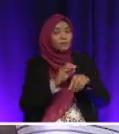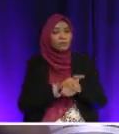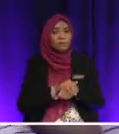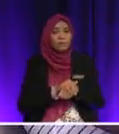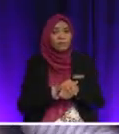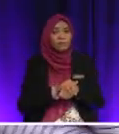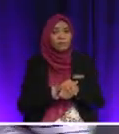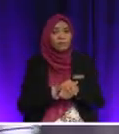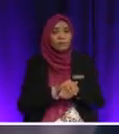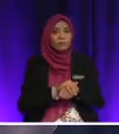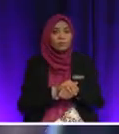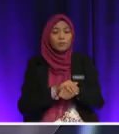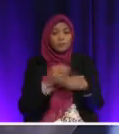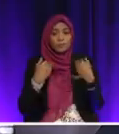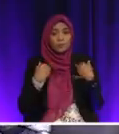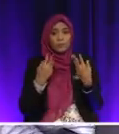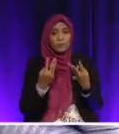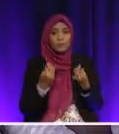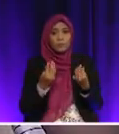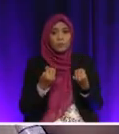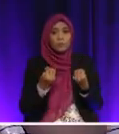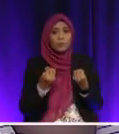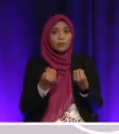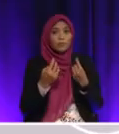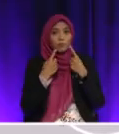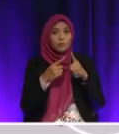mungkin ada murid yang tidak mencoba siapapun